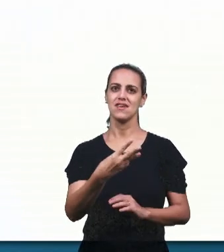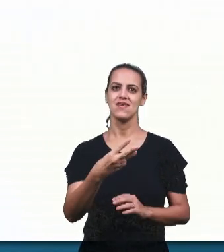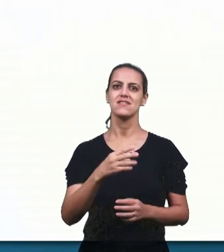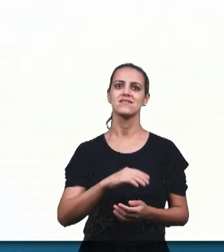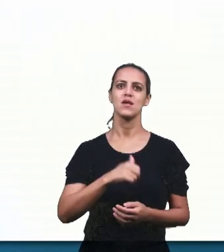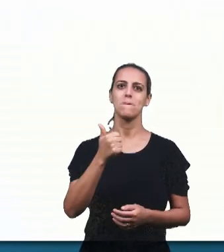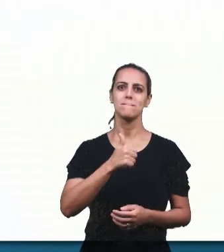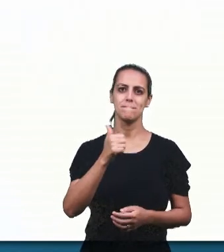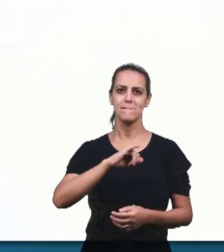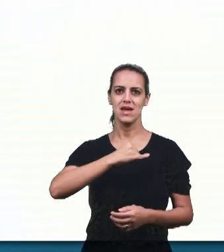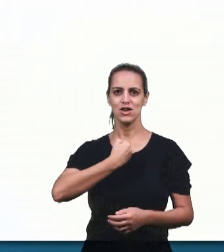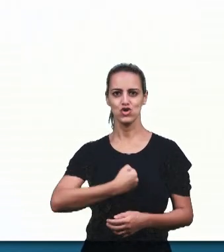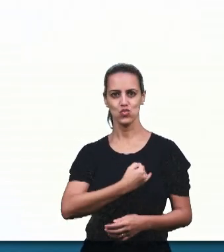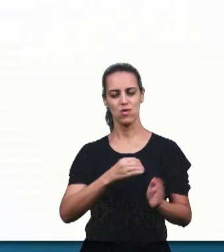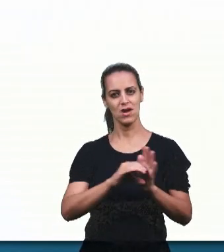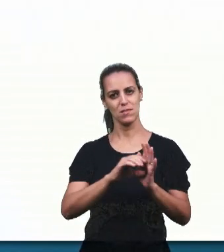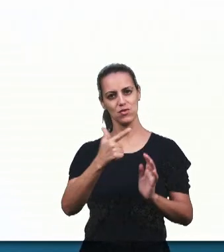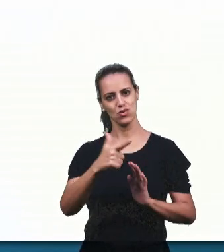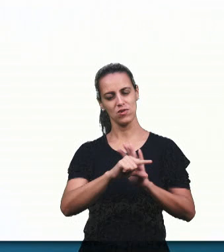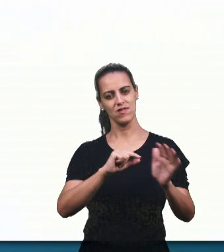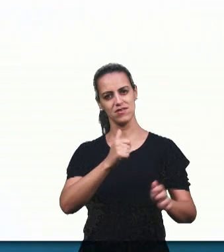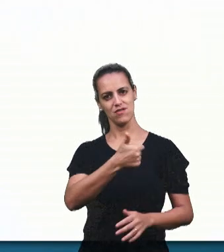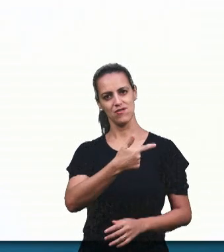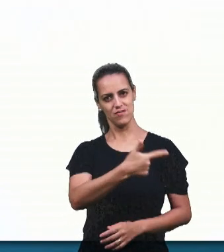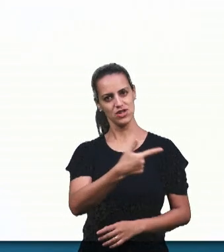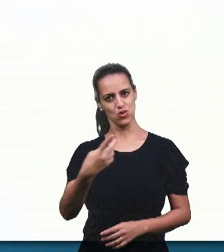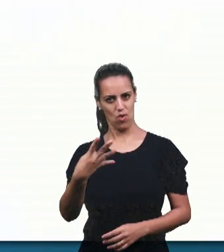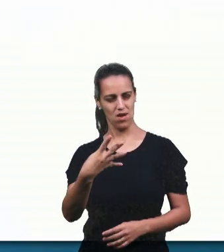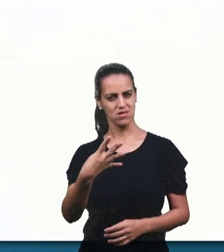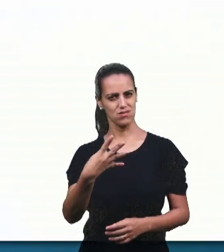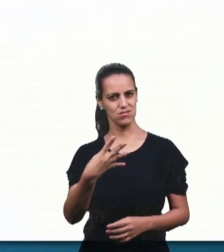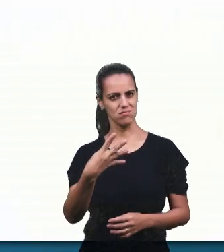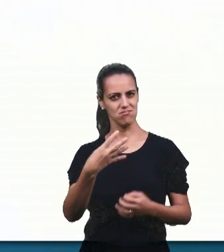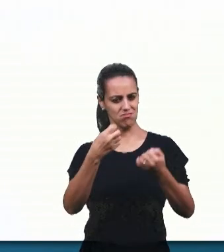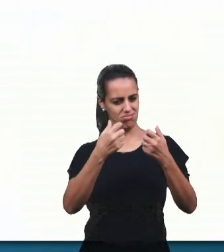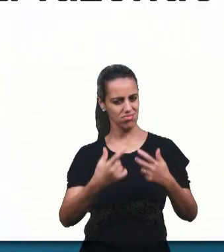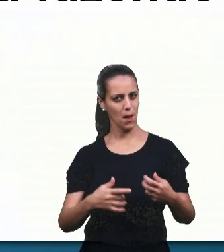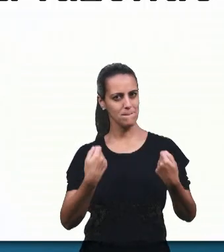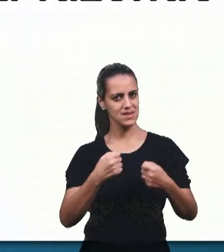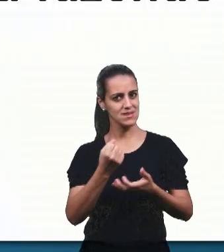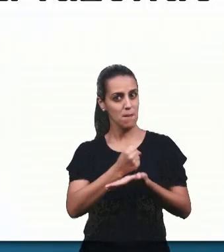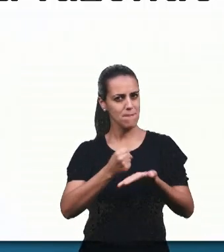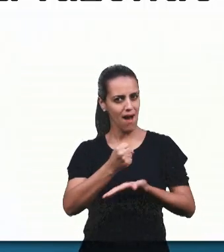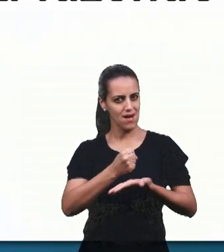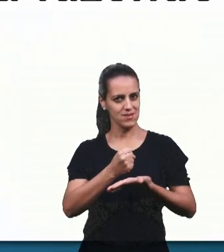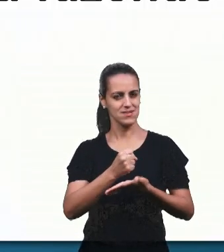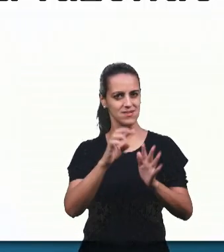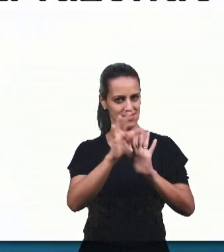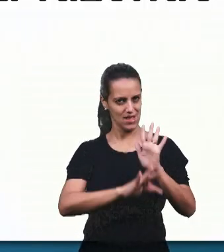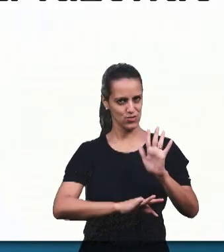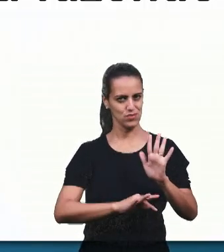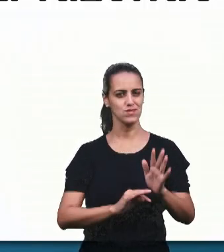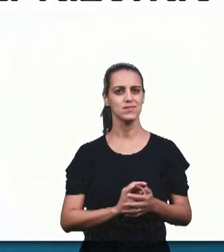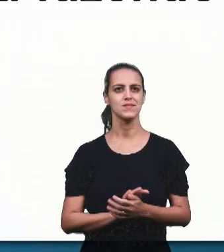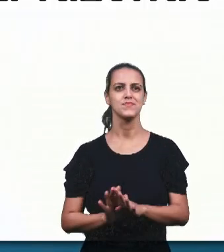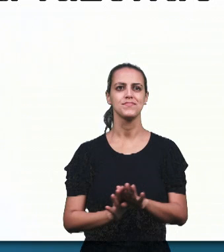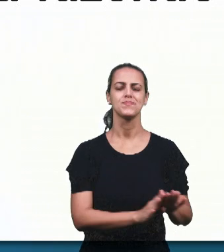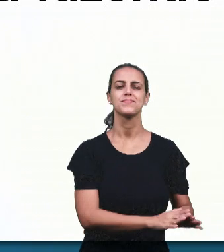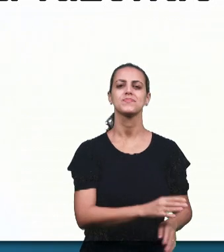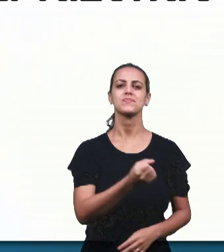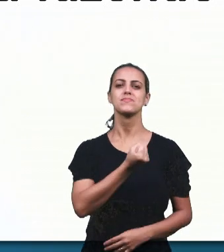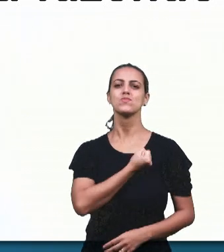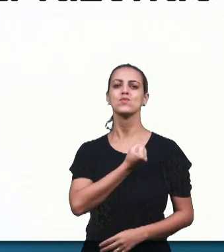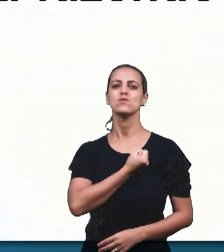voir ici, on va garder ces textes. Les questions vont être basées sur ces textes. Passons à la première question. La première question dit,